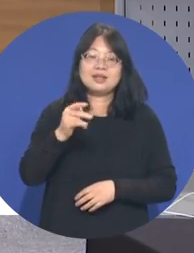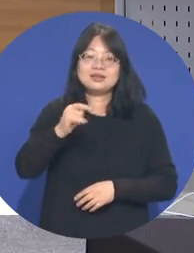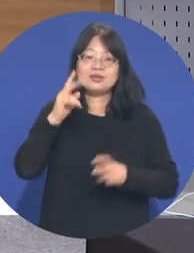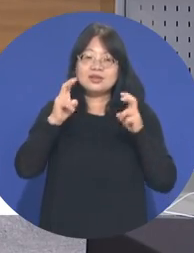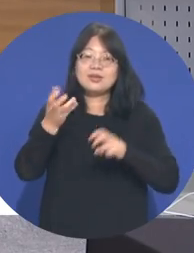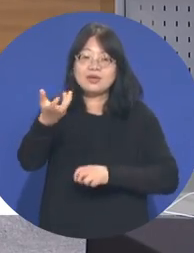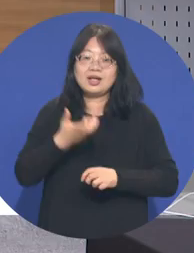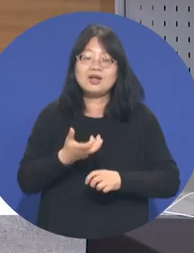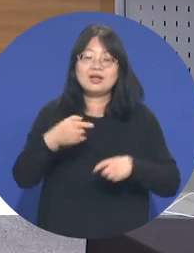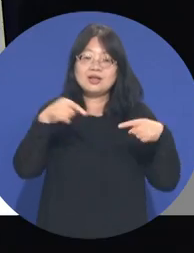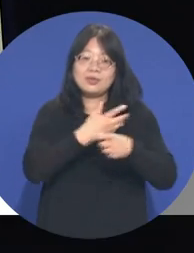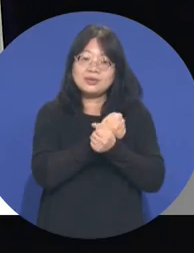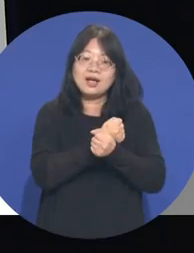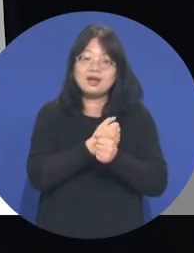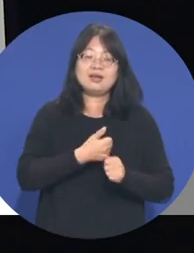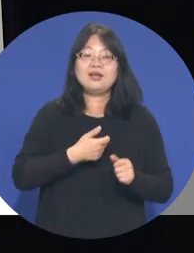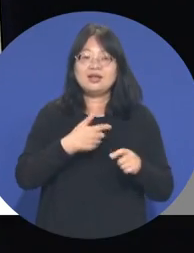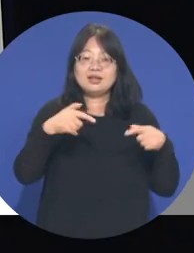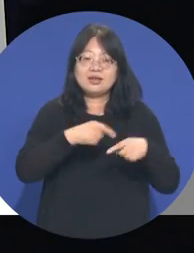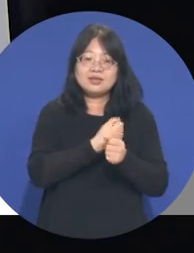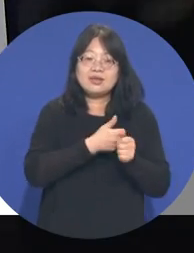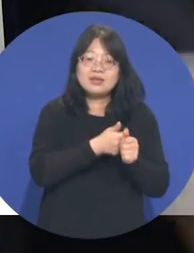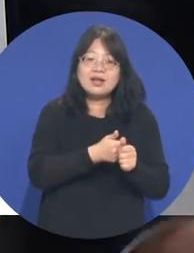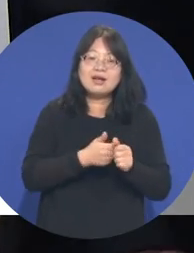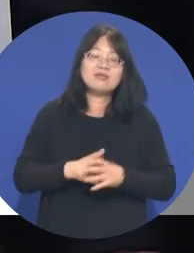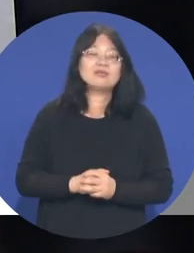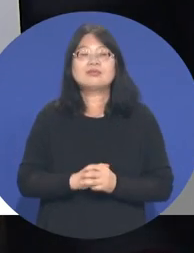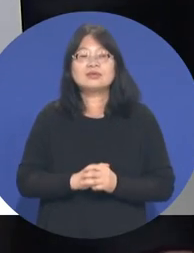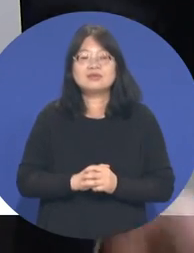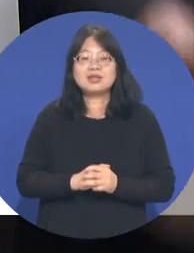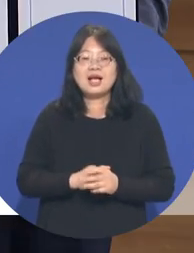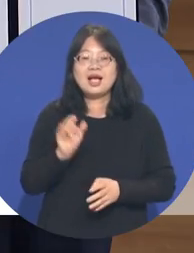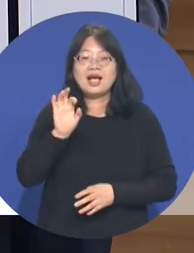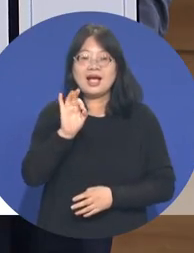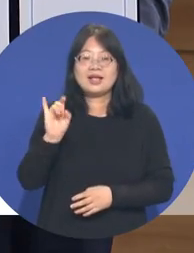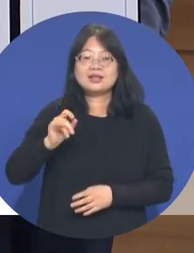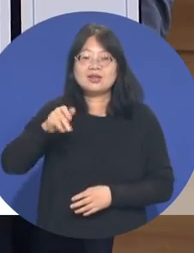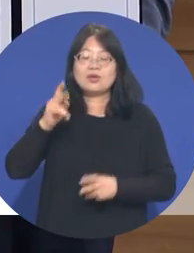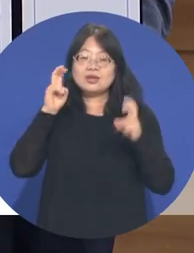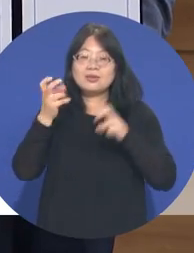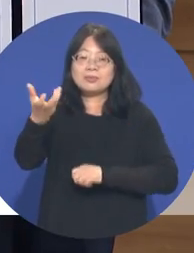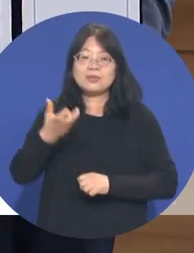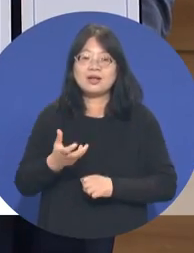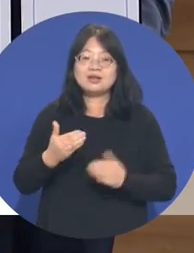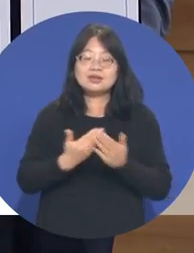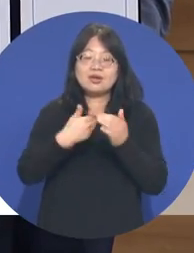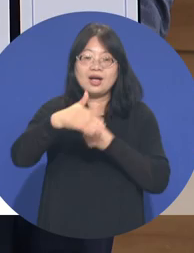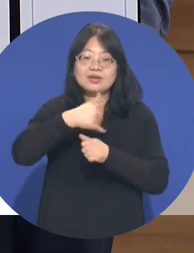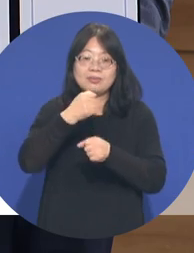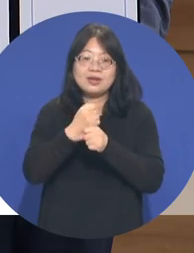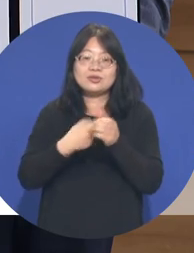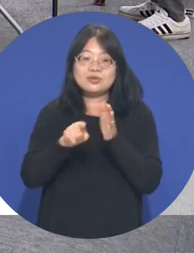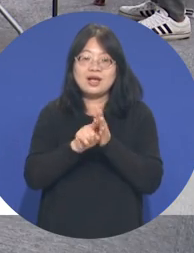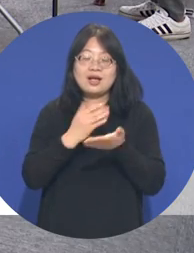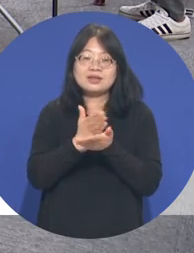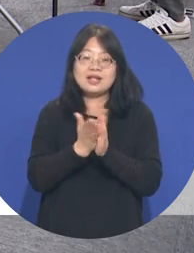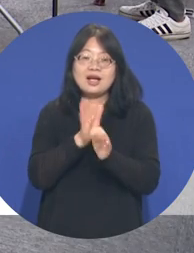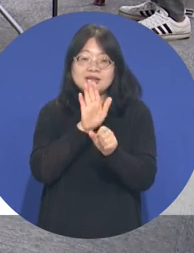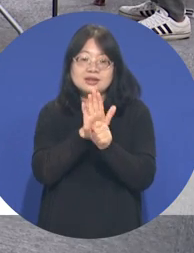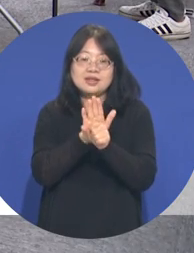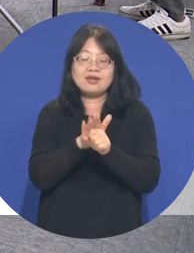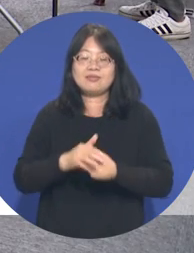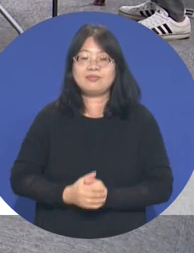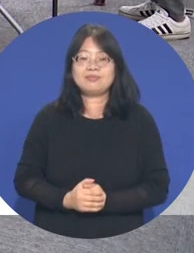구축합니다. 협약에 따라 양 기관은 양주 테크노밸리에 앵커 기업을 유치하고 성장 환경을 조성하기 위한 다양한 지원을